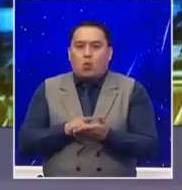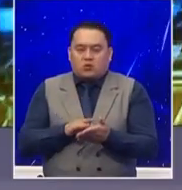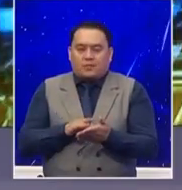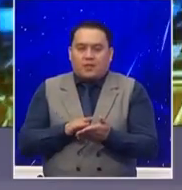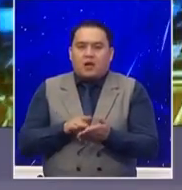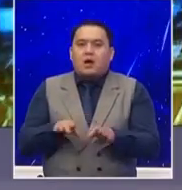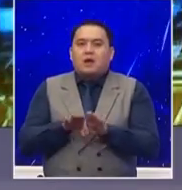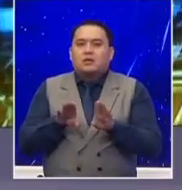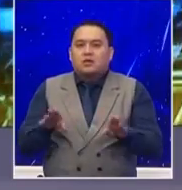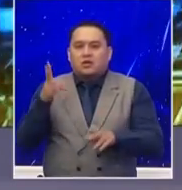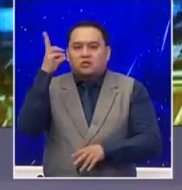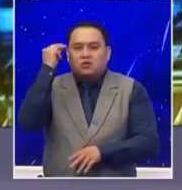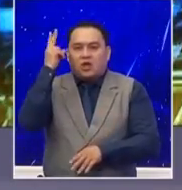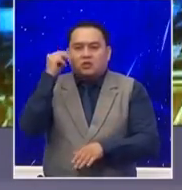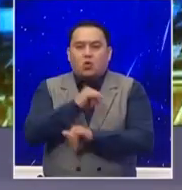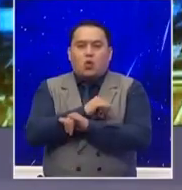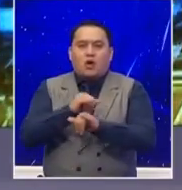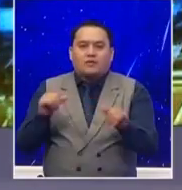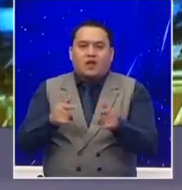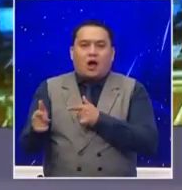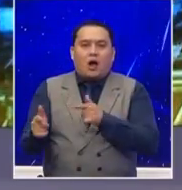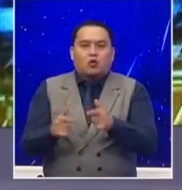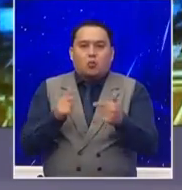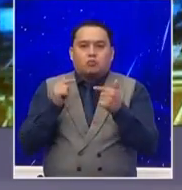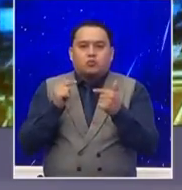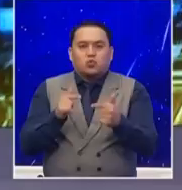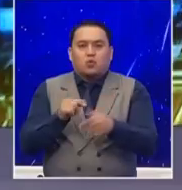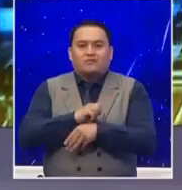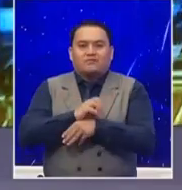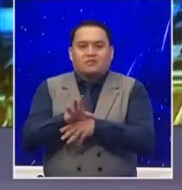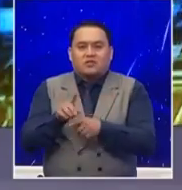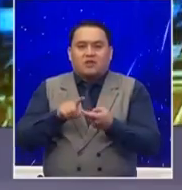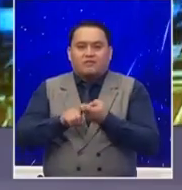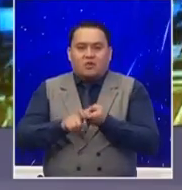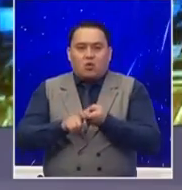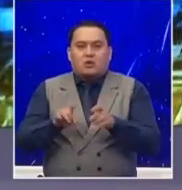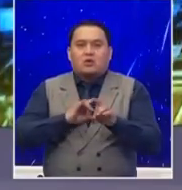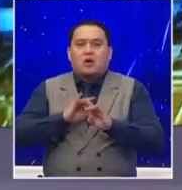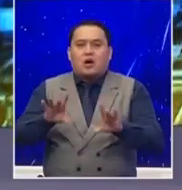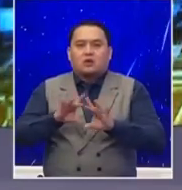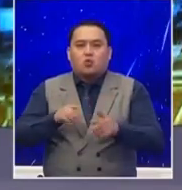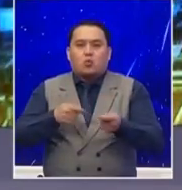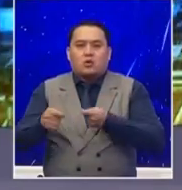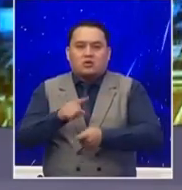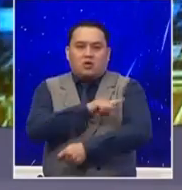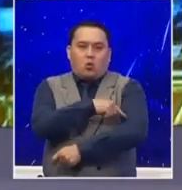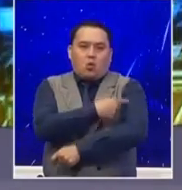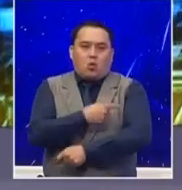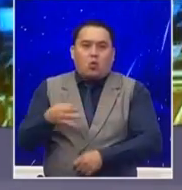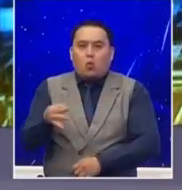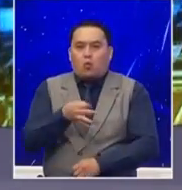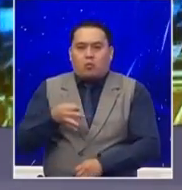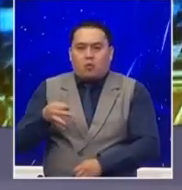красной зоне. О росте числа заболевших, а также о готовности противостоять вирусной пандемии рассказал руководитель управления здравоохранения